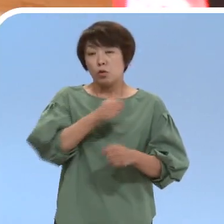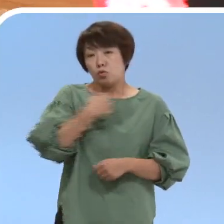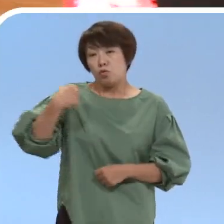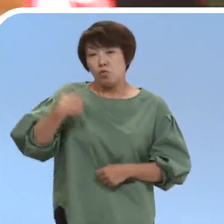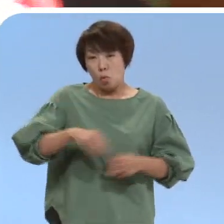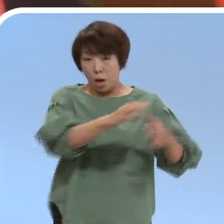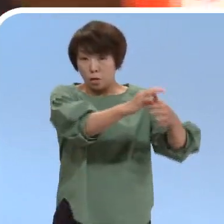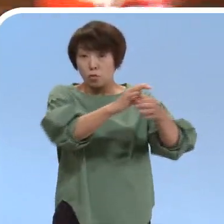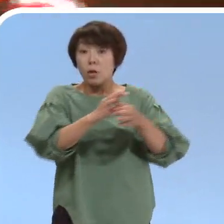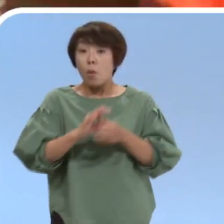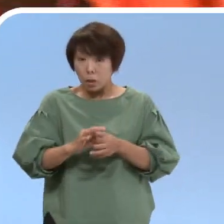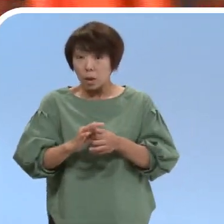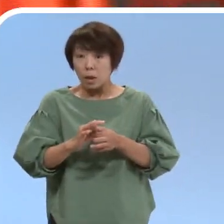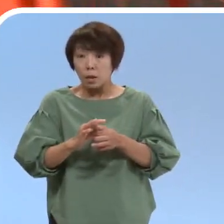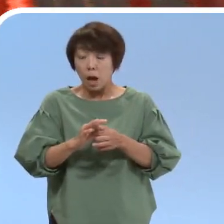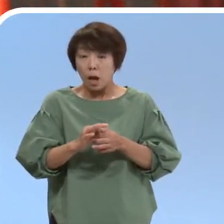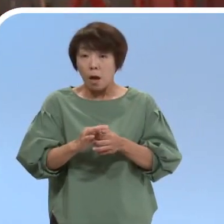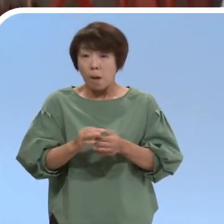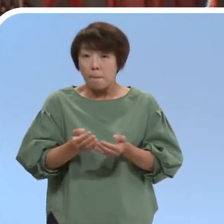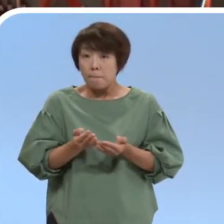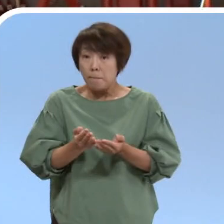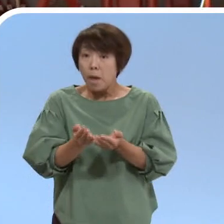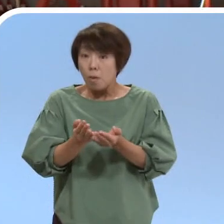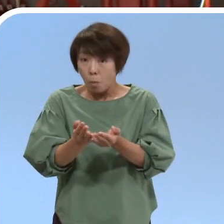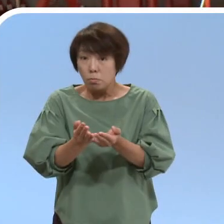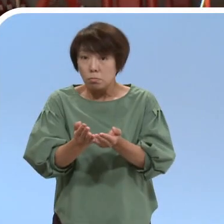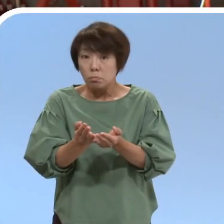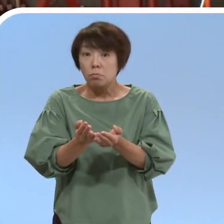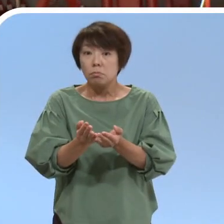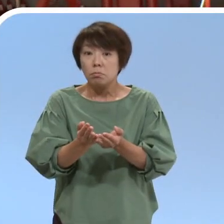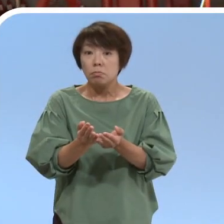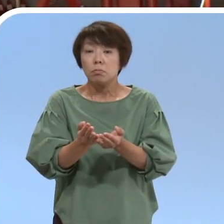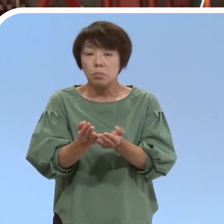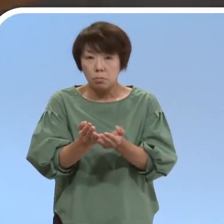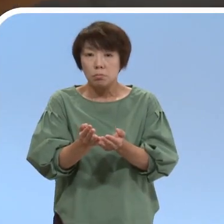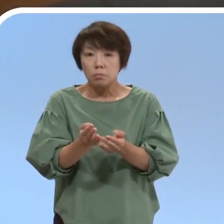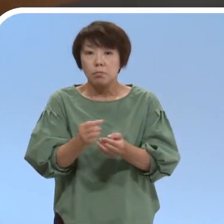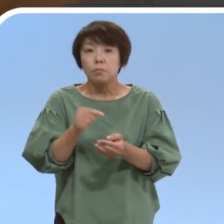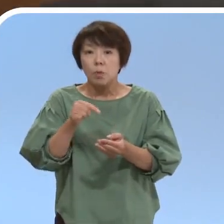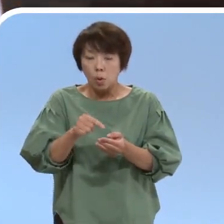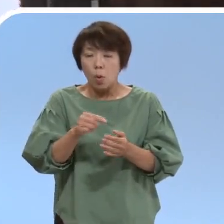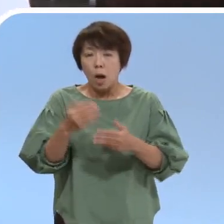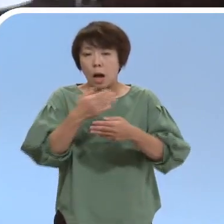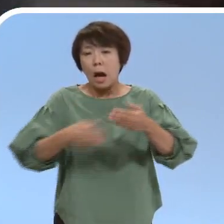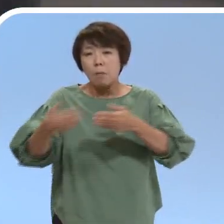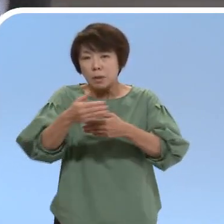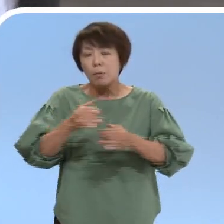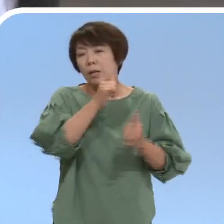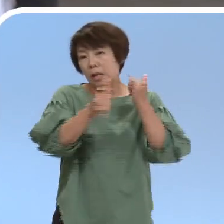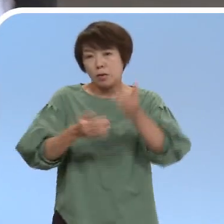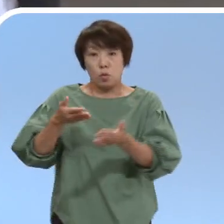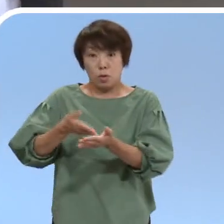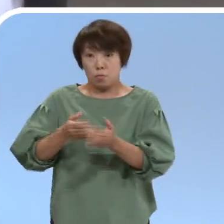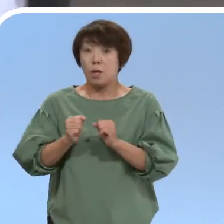もともと中国から伝来してきたペーロン。ここからは紙芝居で歴史を学びます